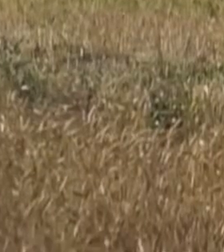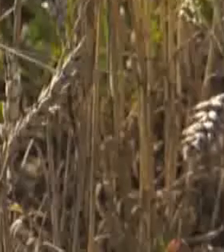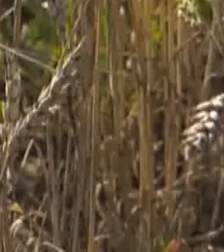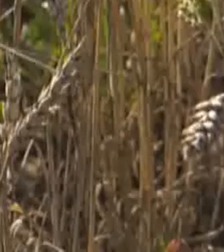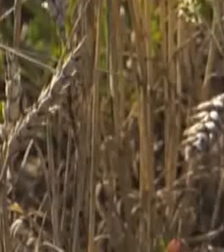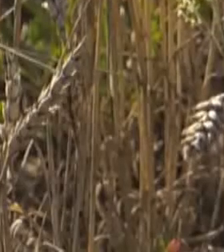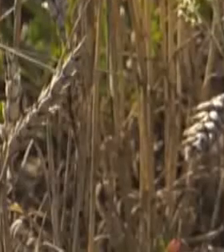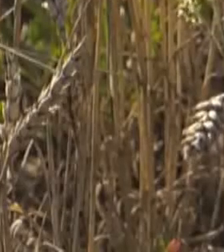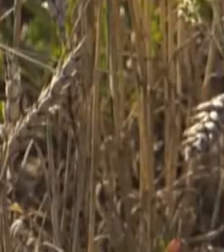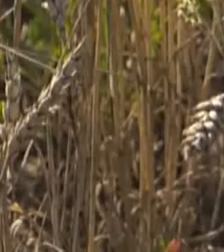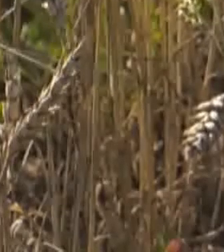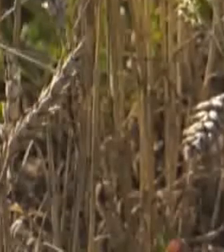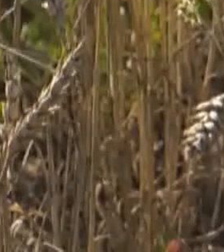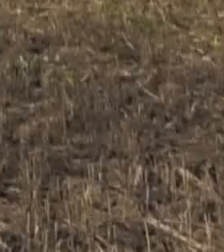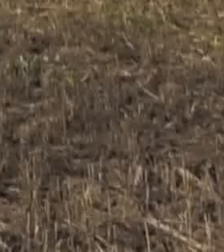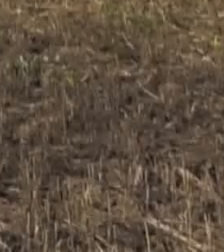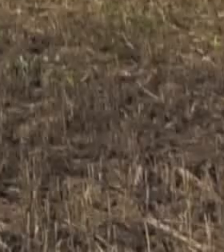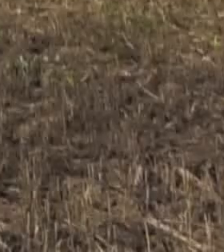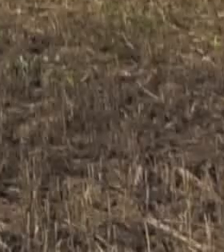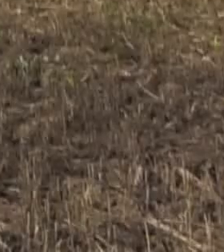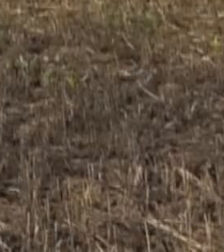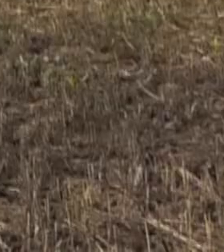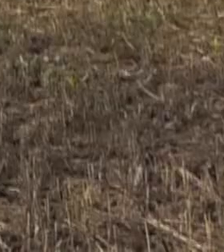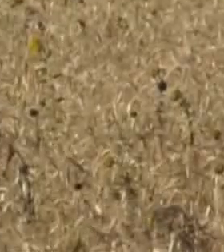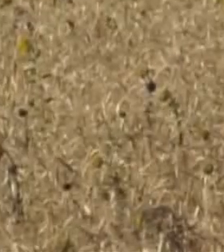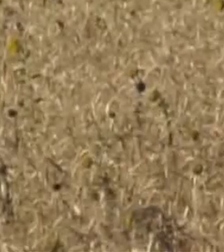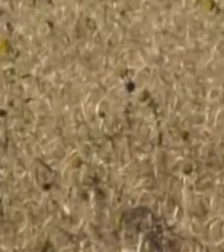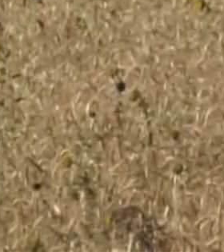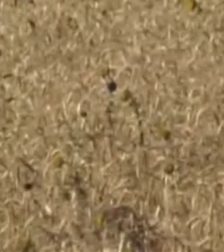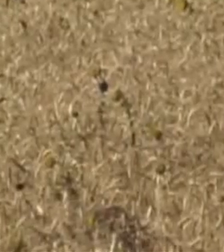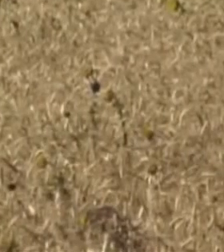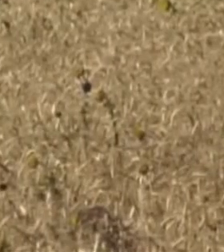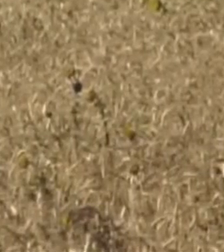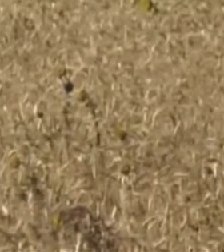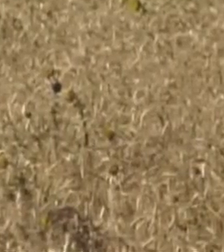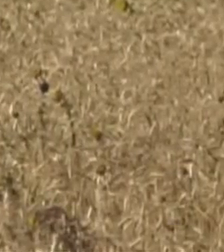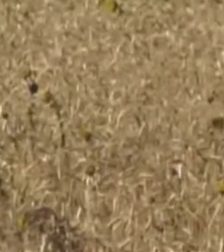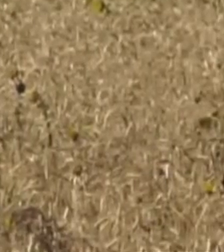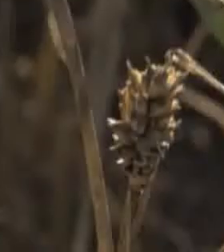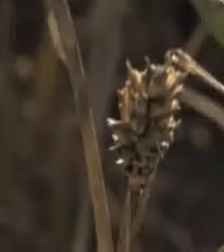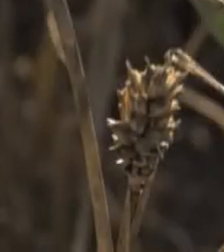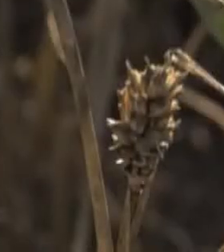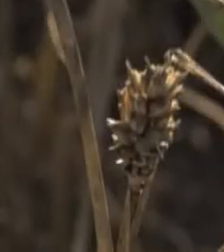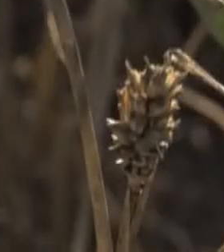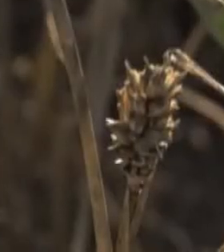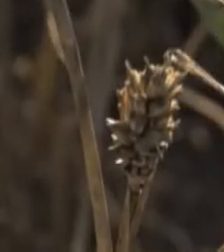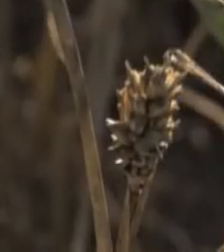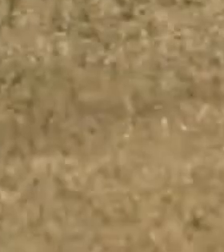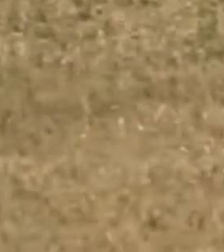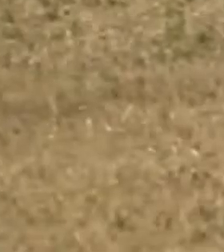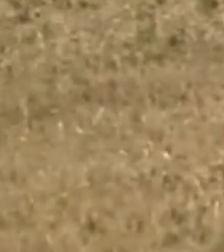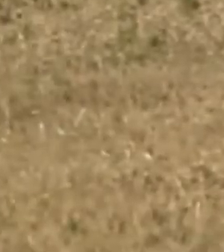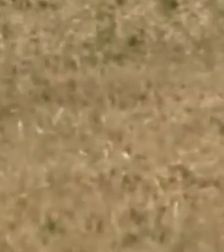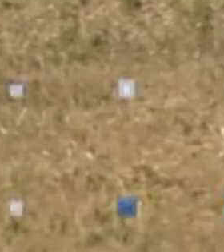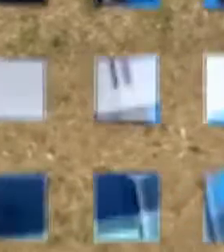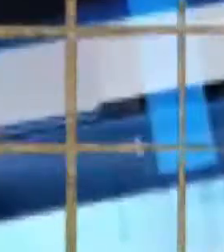Шығыс Қазақстан облысында жер заңнамасын бұзудың 72 фактісі анықталды. Бүгінгі күні жалпы ауданы 41 гектар болатын 61 жер